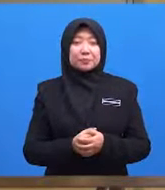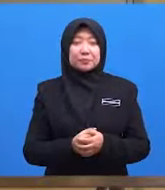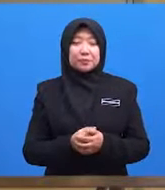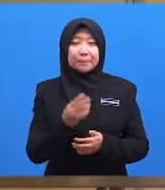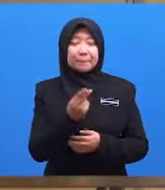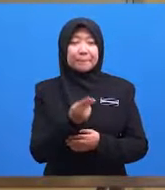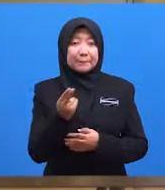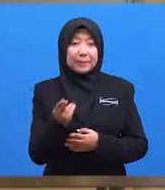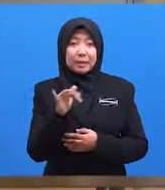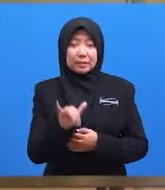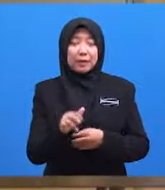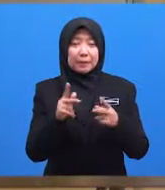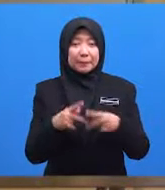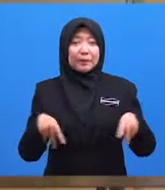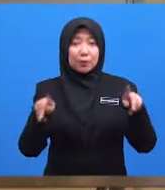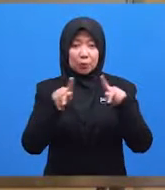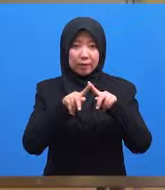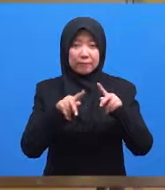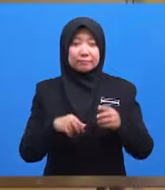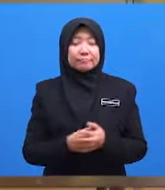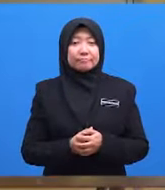bahan yang diperlukan.